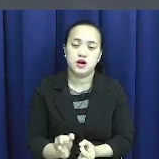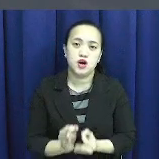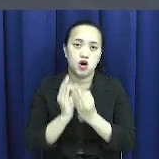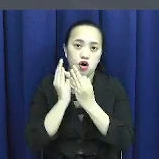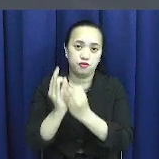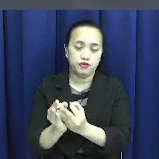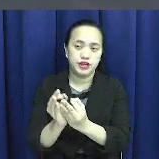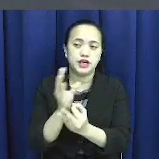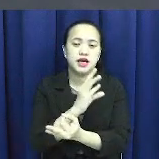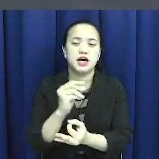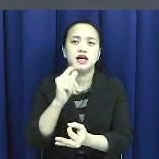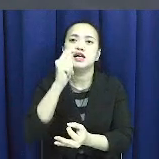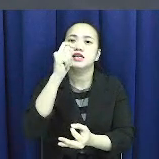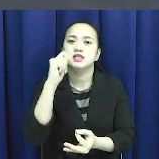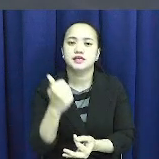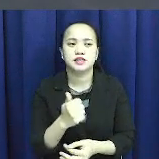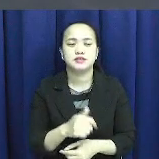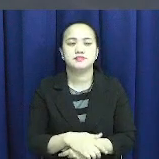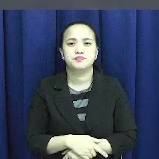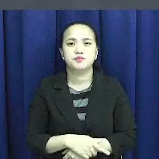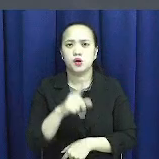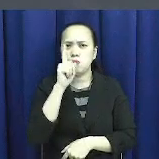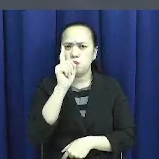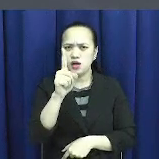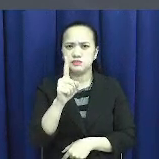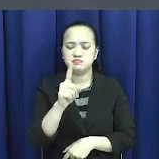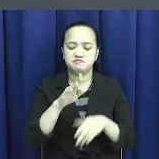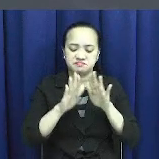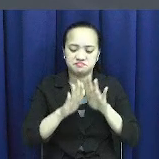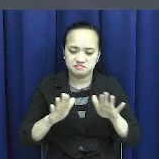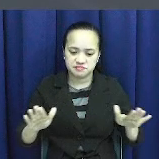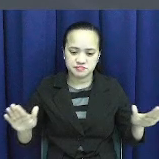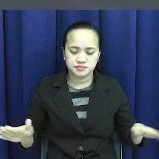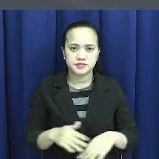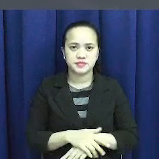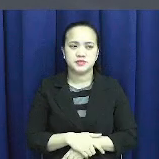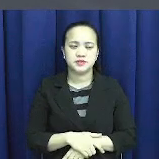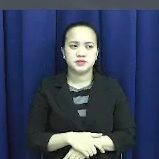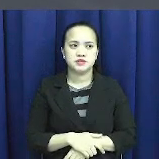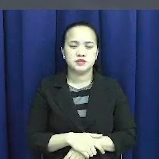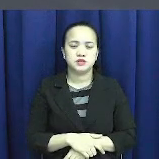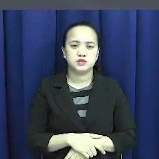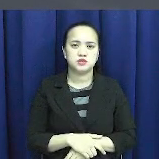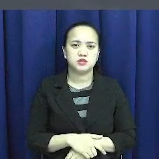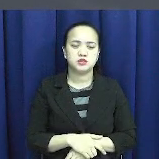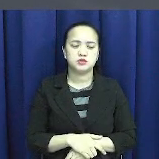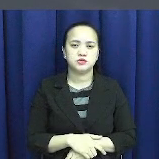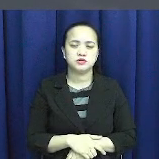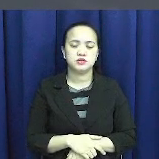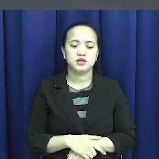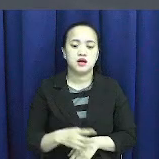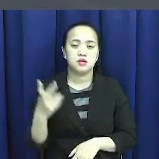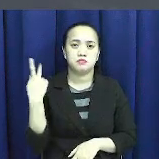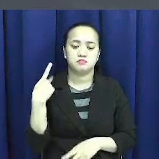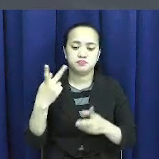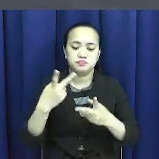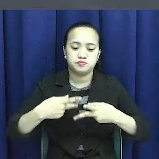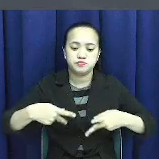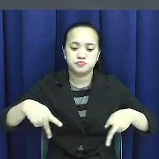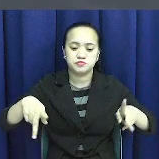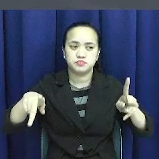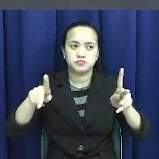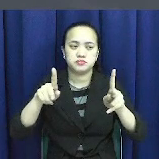tao. Meron pong isang bata na doon sa offering plate, doon po